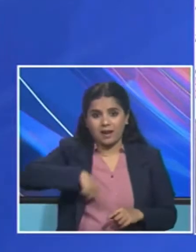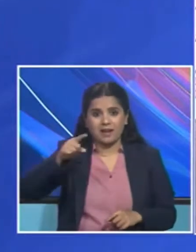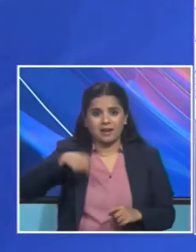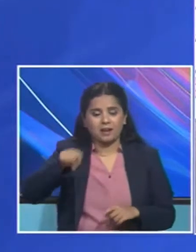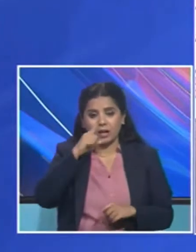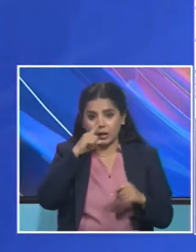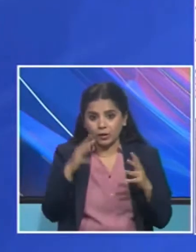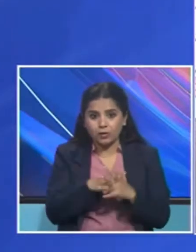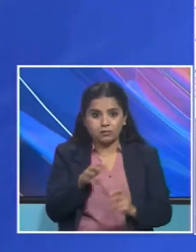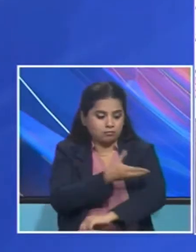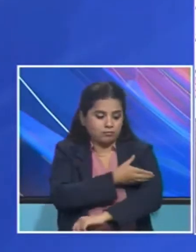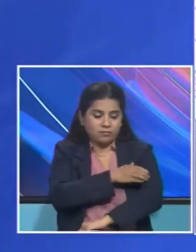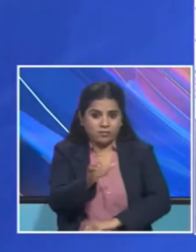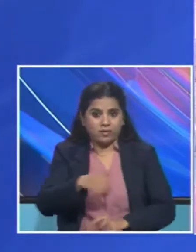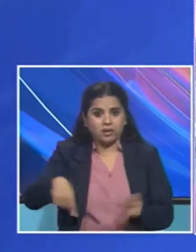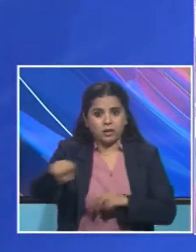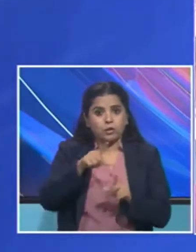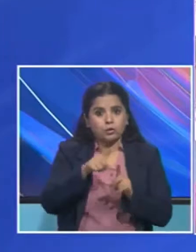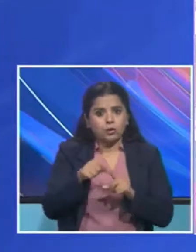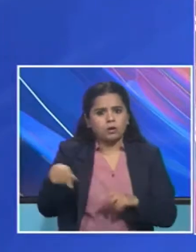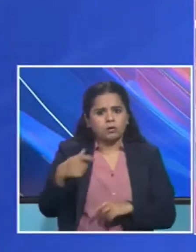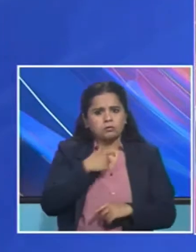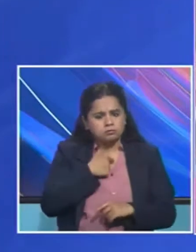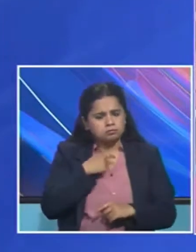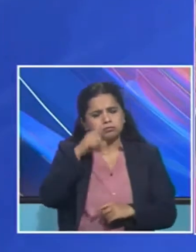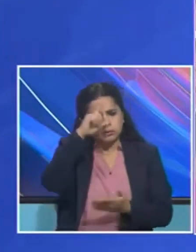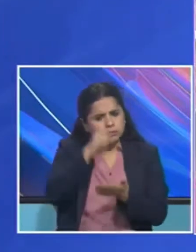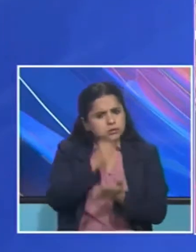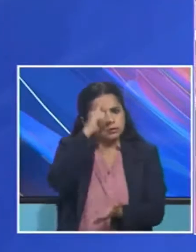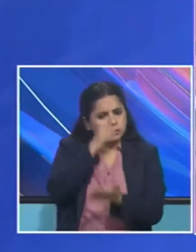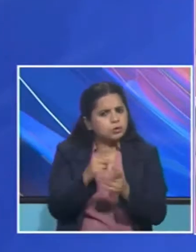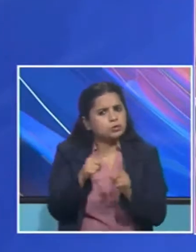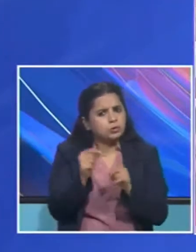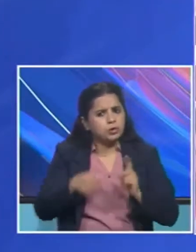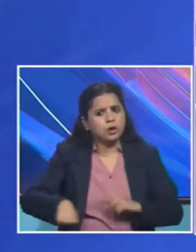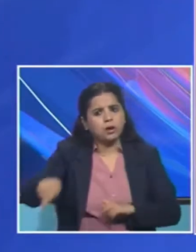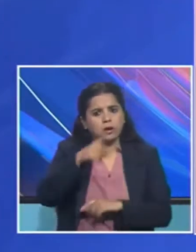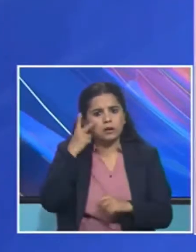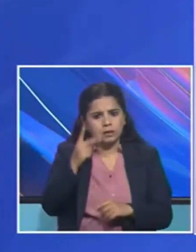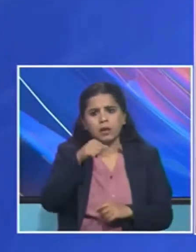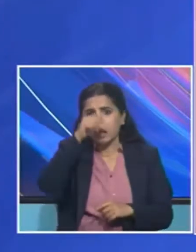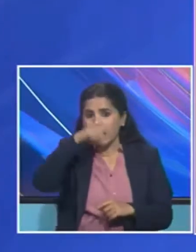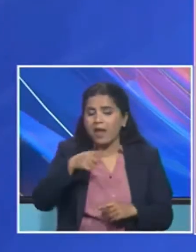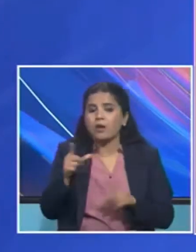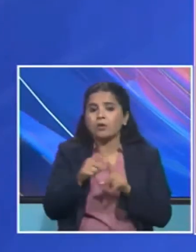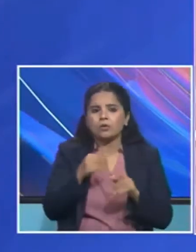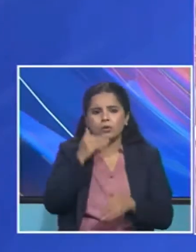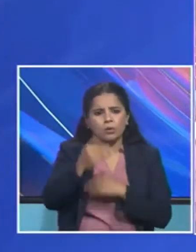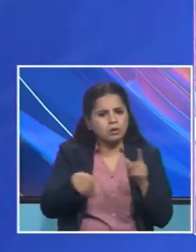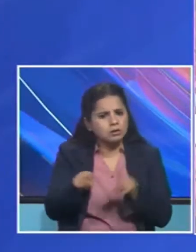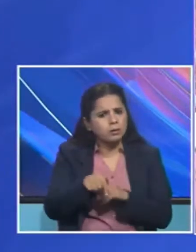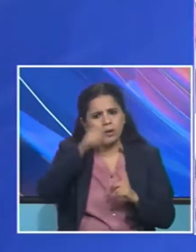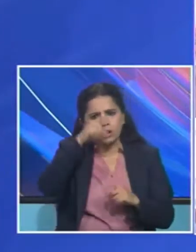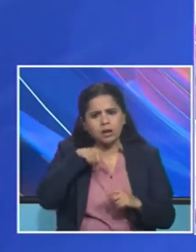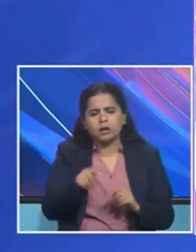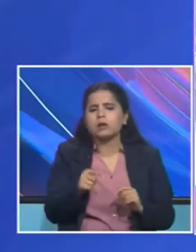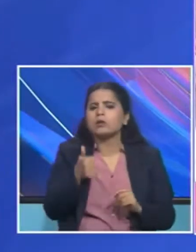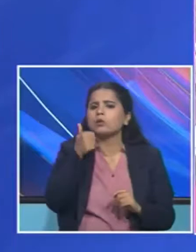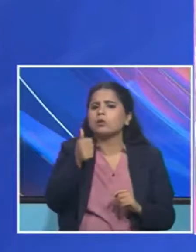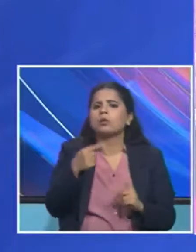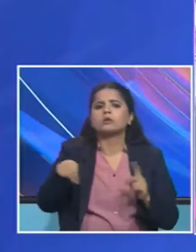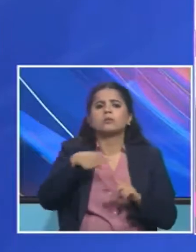महिला सशक्तिकरण के लिए निर्णय लिए हैं, नीतियाँ बनाई गई है, इससे भी देश में एक नई शक्ति